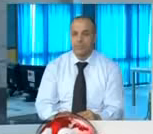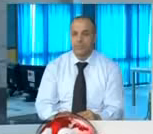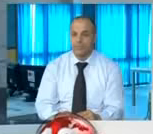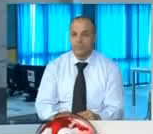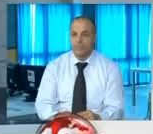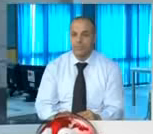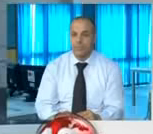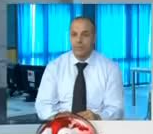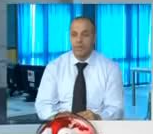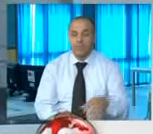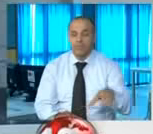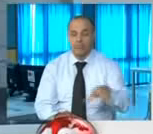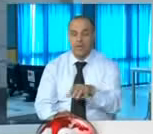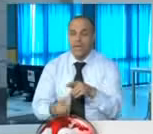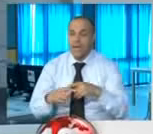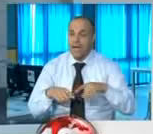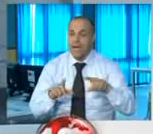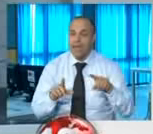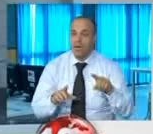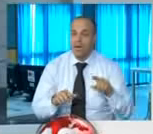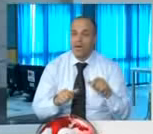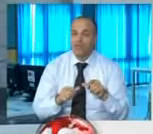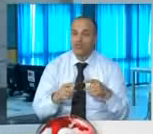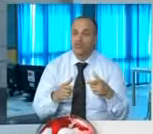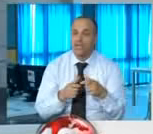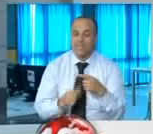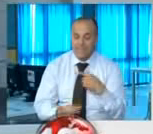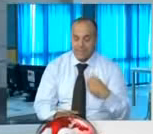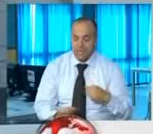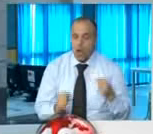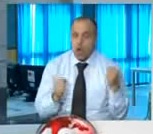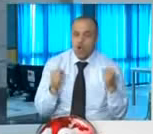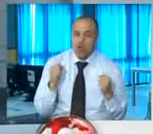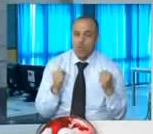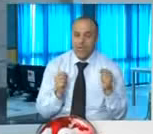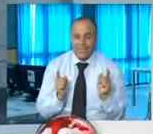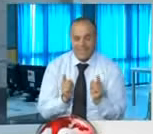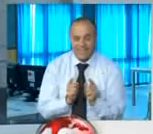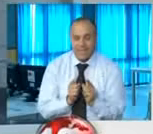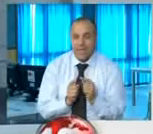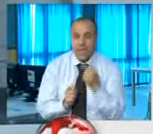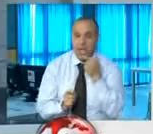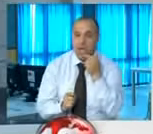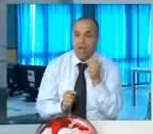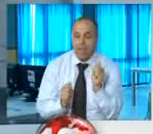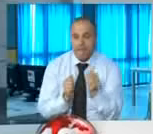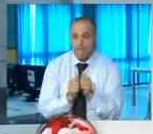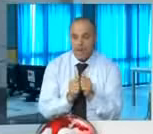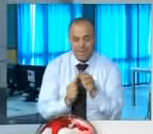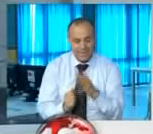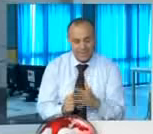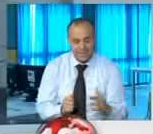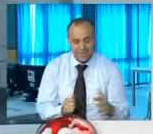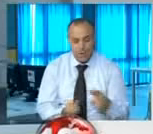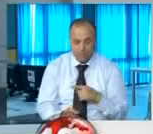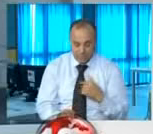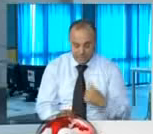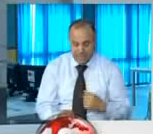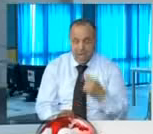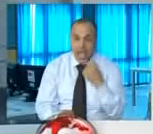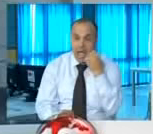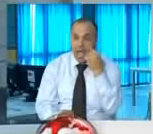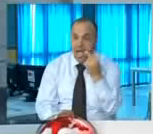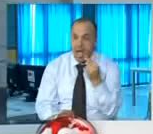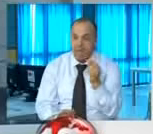ومن متفرقات الأخبار، صممت شركة صينية روبوتا صغير الحجم ليكون رفيقا للأطفال في الصين، لكن